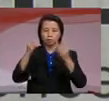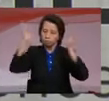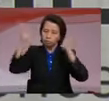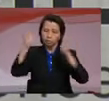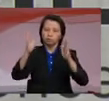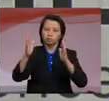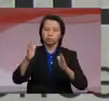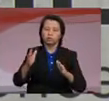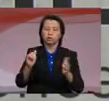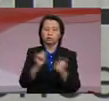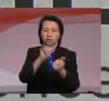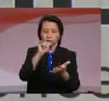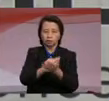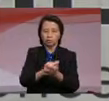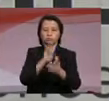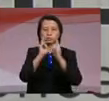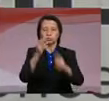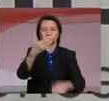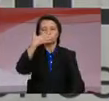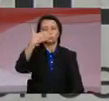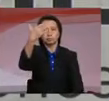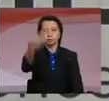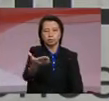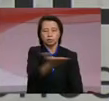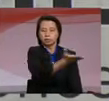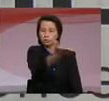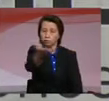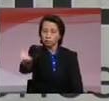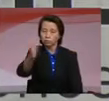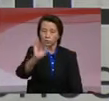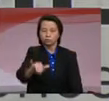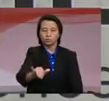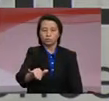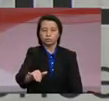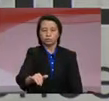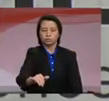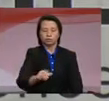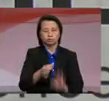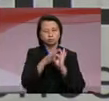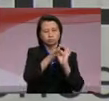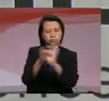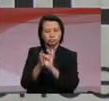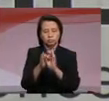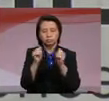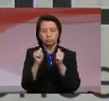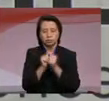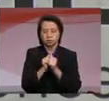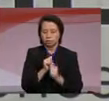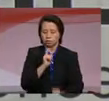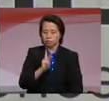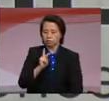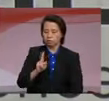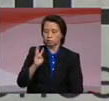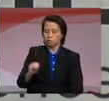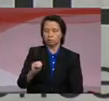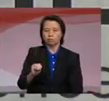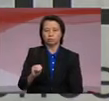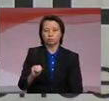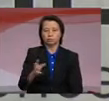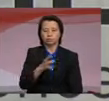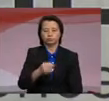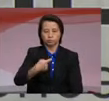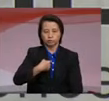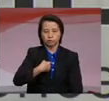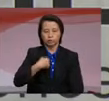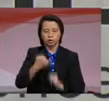kita. Dengan itu, saya ucapkan terima kasih kepada semua yang kerjasama dengan Kementerian Kesihatan setakat ini, dan